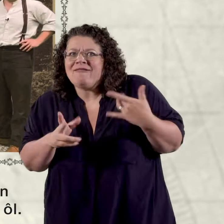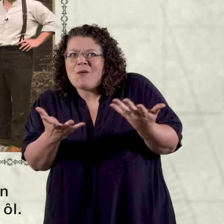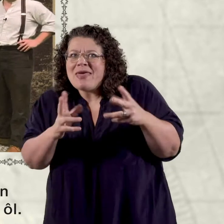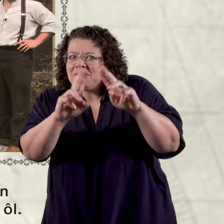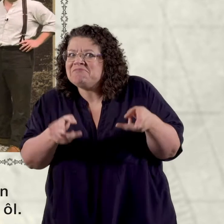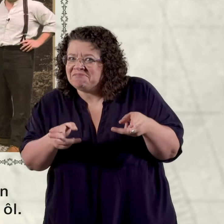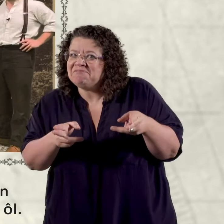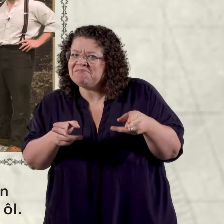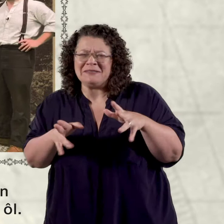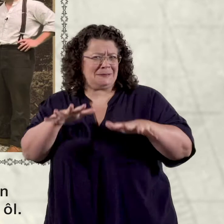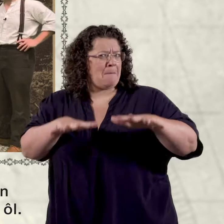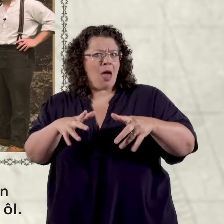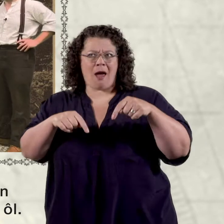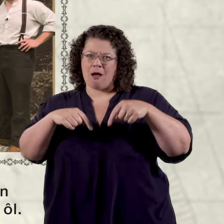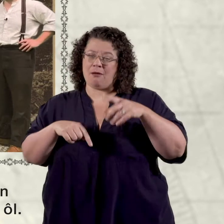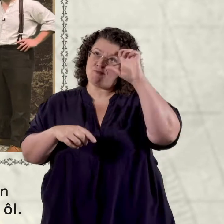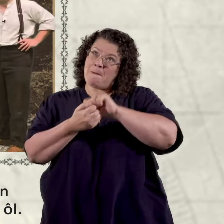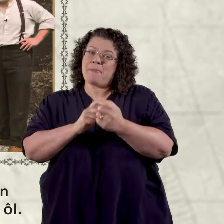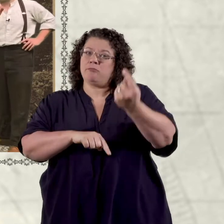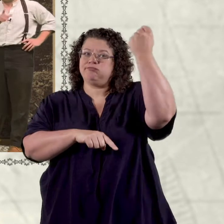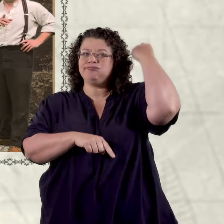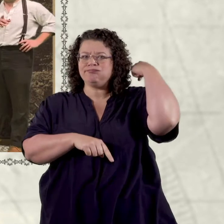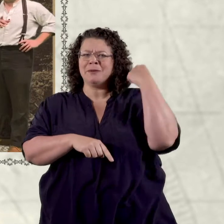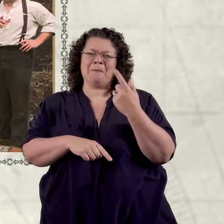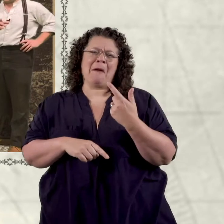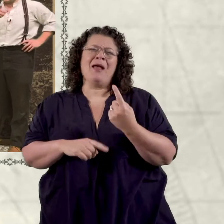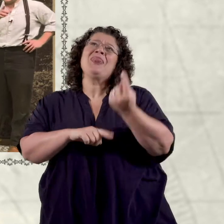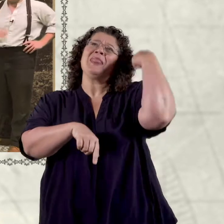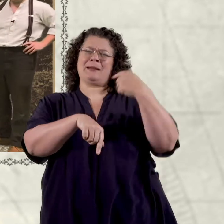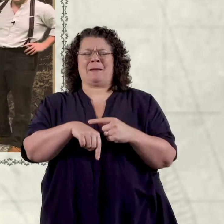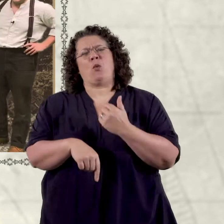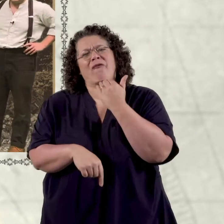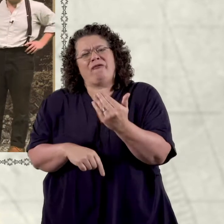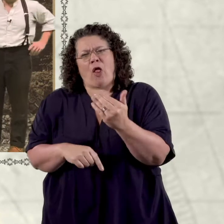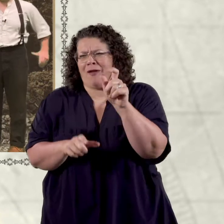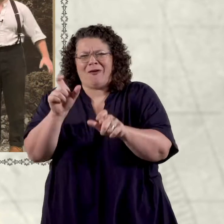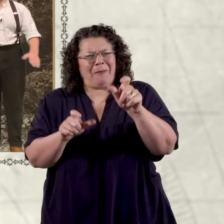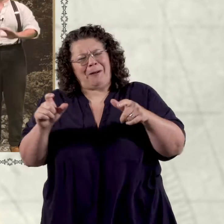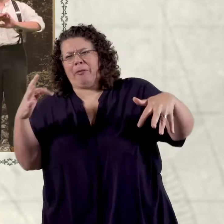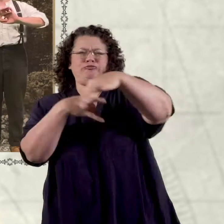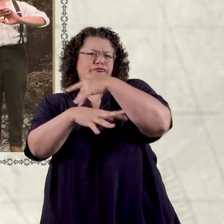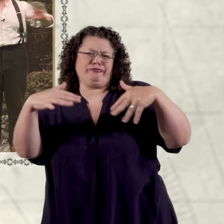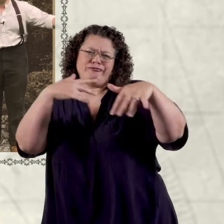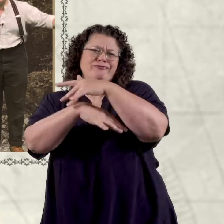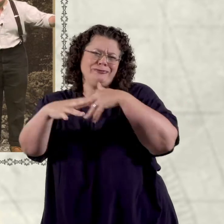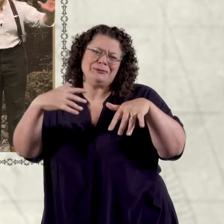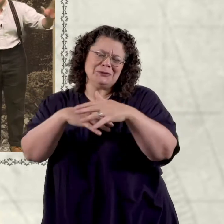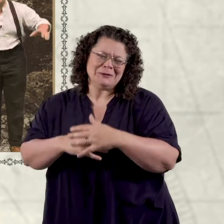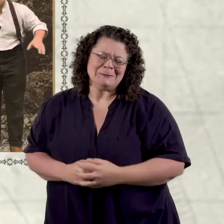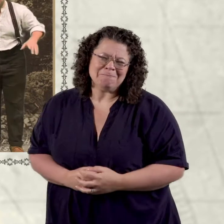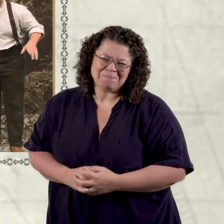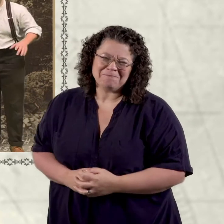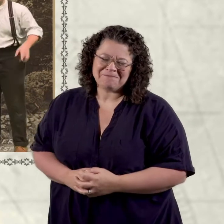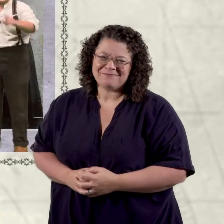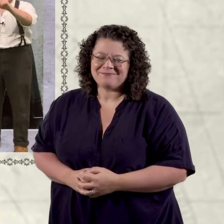ffordd dwi'n ei gofio fo, dros 100 o flynyddoedd yn ôl. Ond, pan o'n i'n byw yno, mi oedd y lle yn llawn